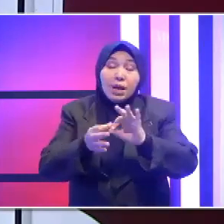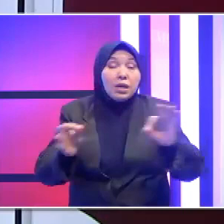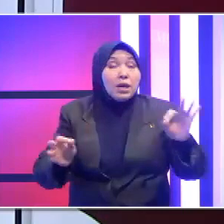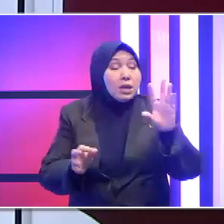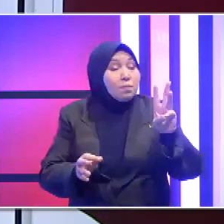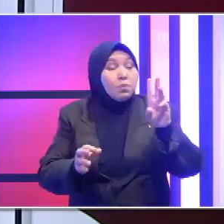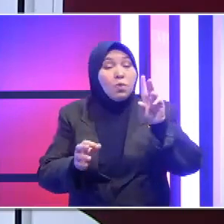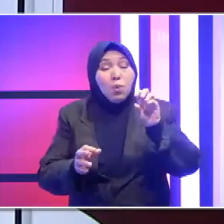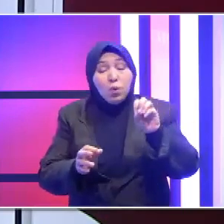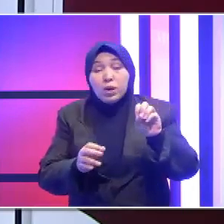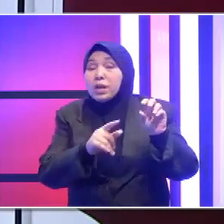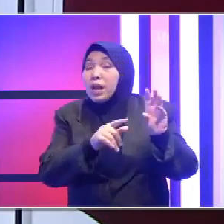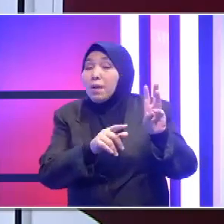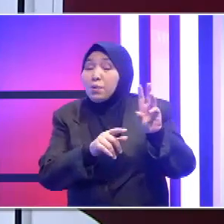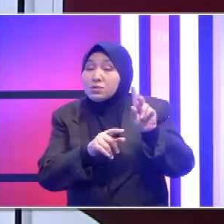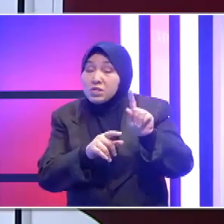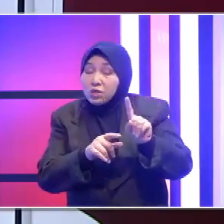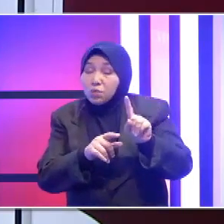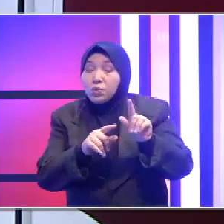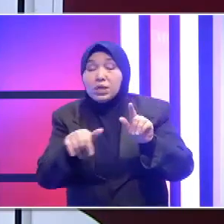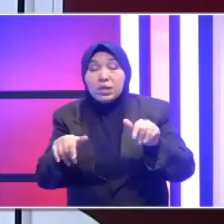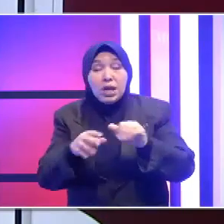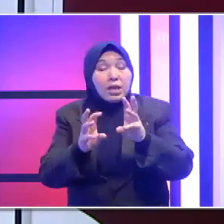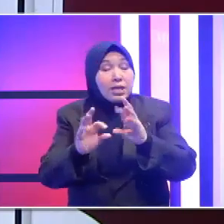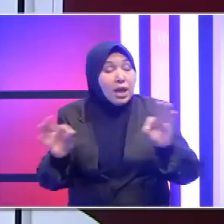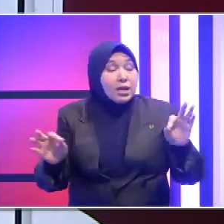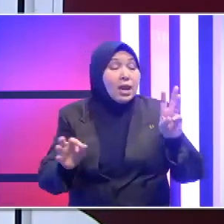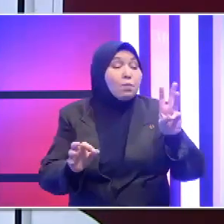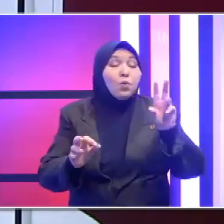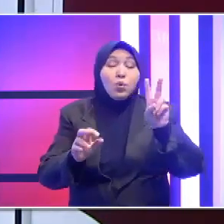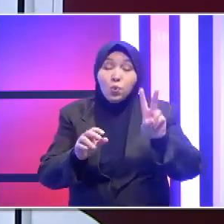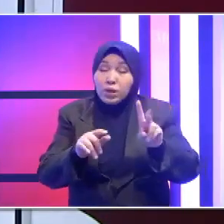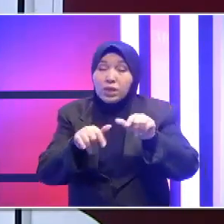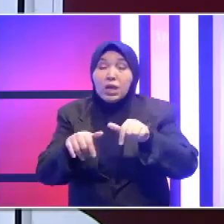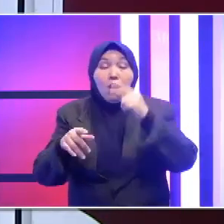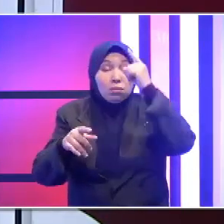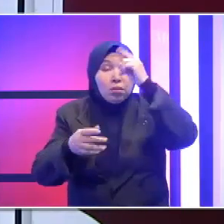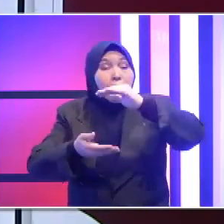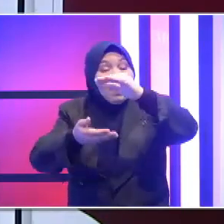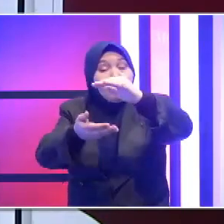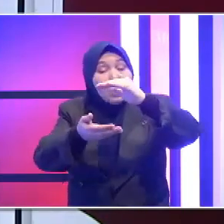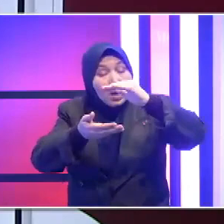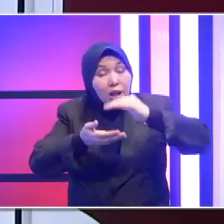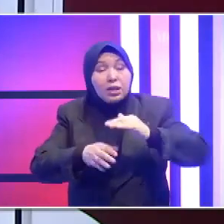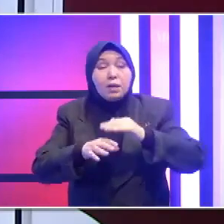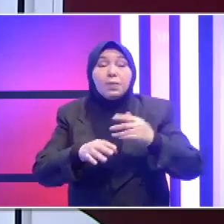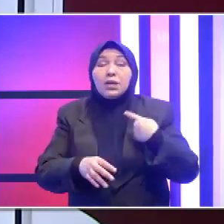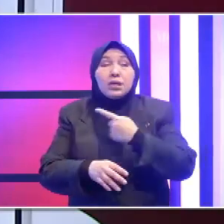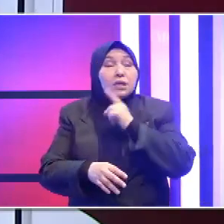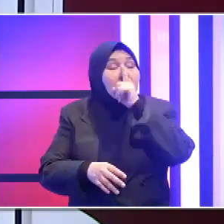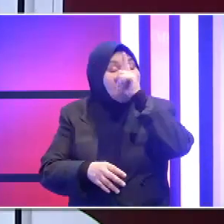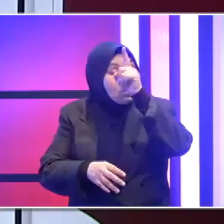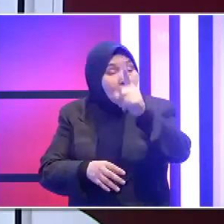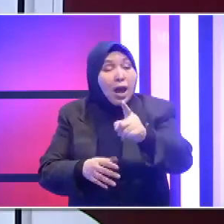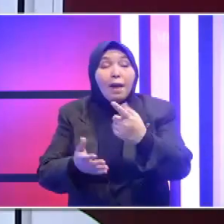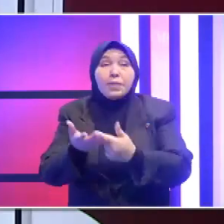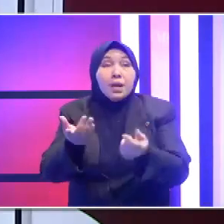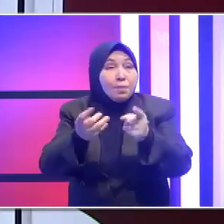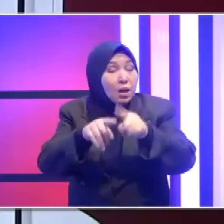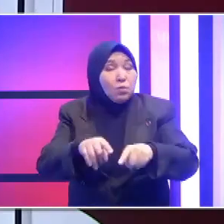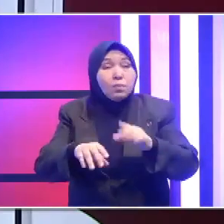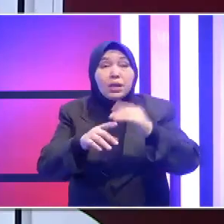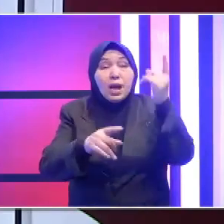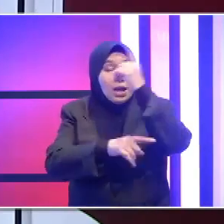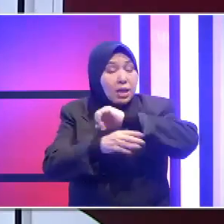61 ini bercakap tentang hidup di dunia ayat 62 dan seterusnya ini Allah membekalkan kepada kita hakikat tentang aku yang berlaku di